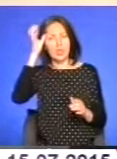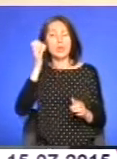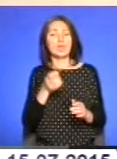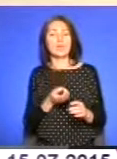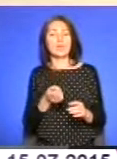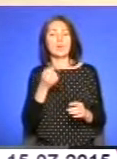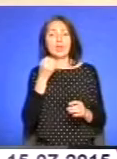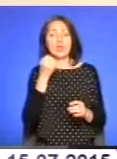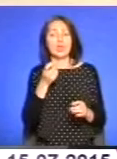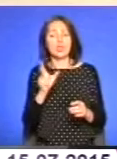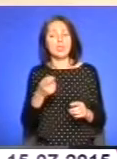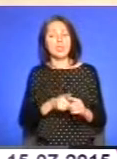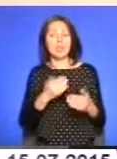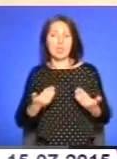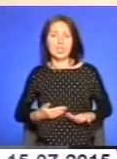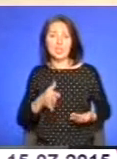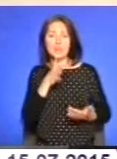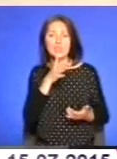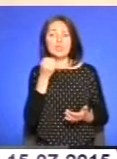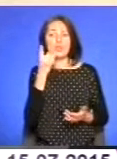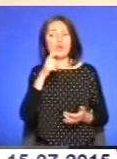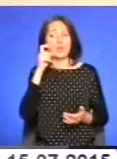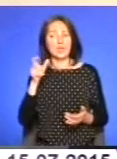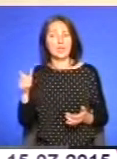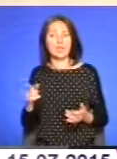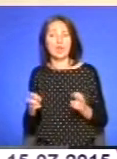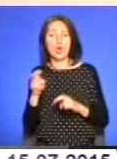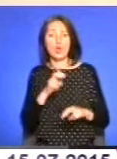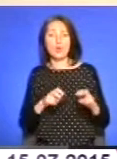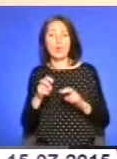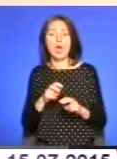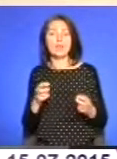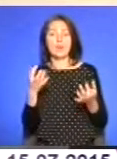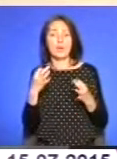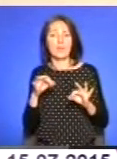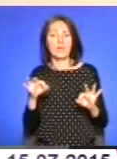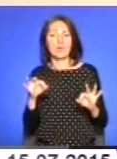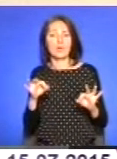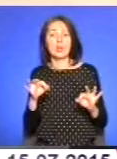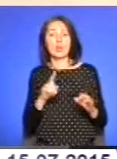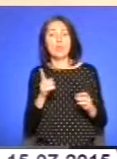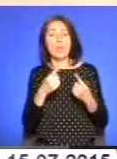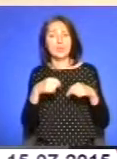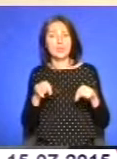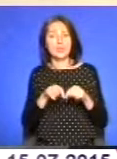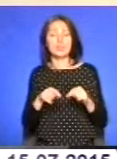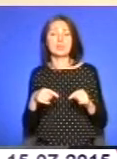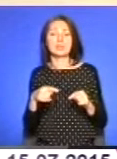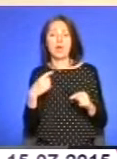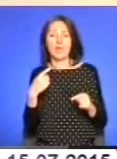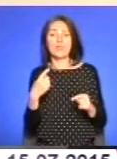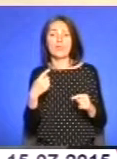українці шукали, скажімо, десь такого вільного ліфта, щоб організуватися у власну національну